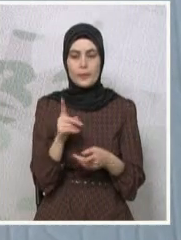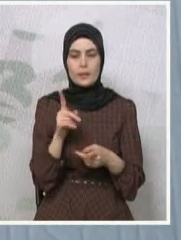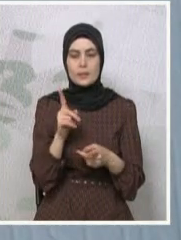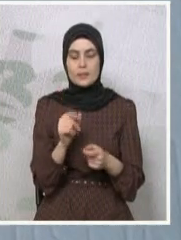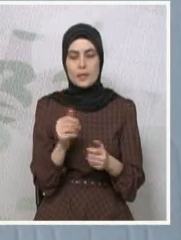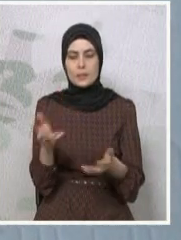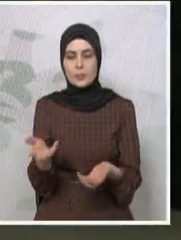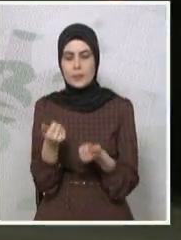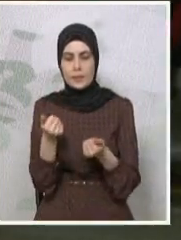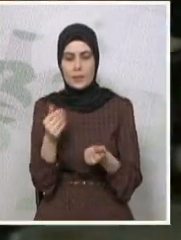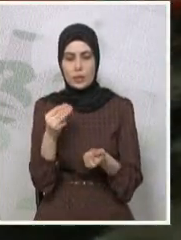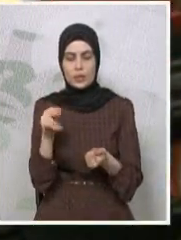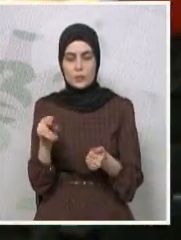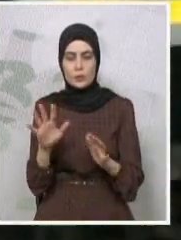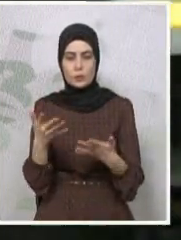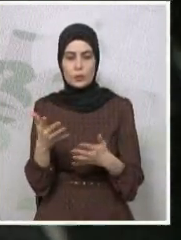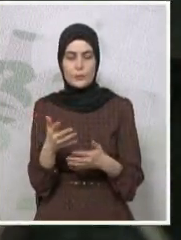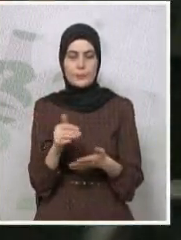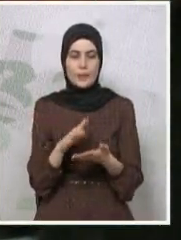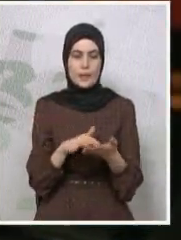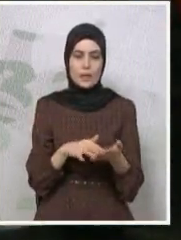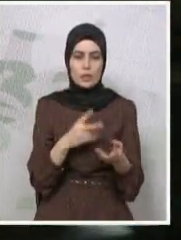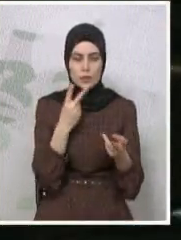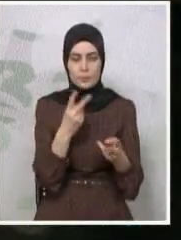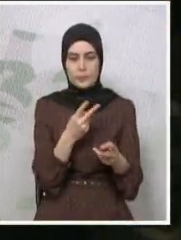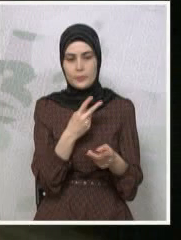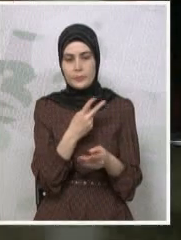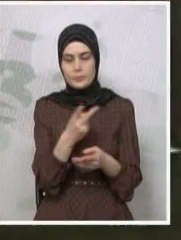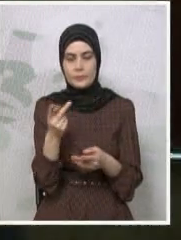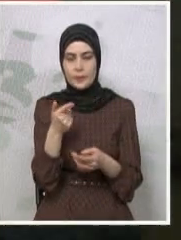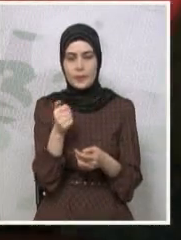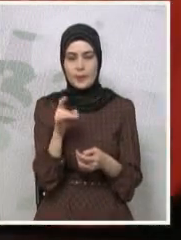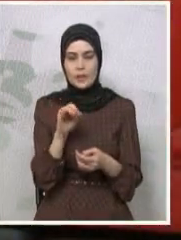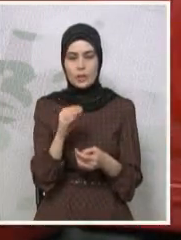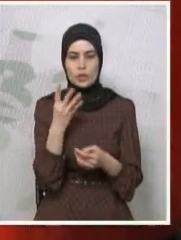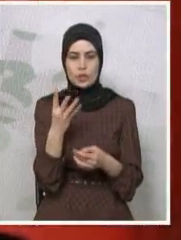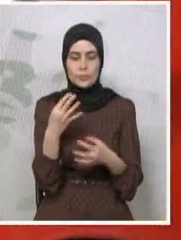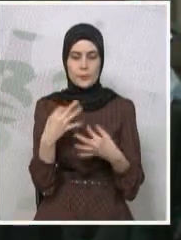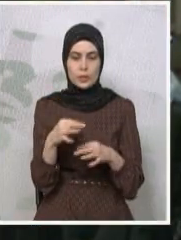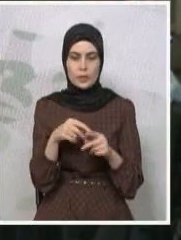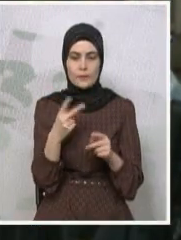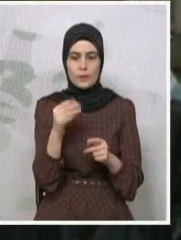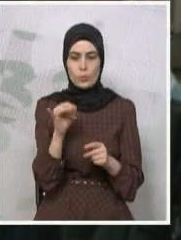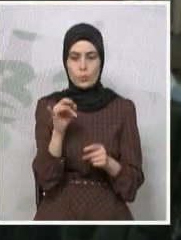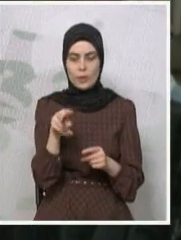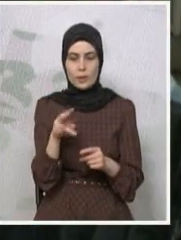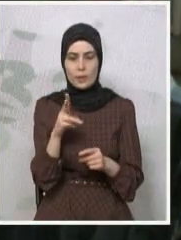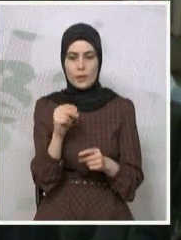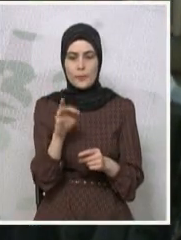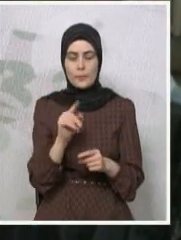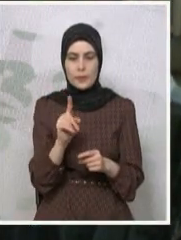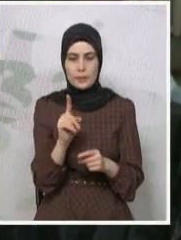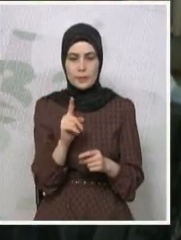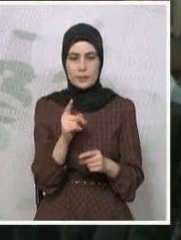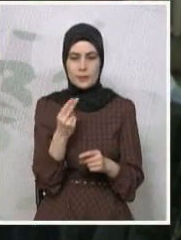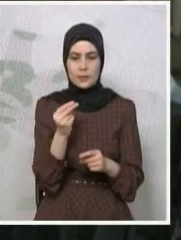чрезвычайных ситуаций. Затем двигаемся в Святая Святых ПСЧ. Гараж. 4 машины. Это 2 Урала, КамАЗ-цистерна, вмещающая